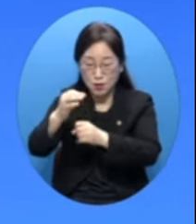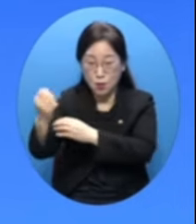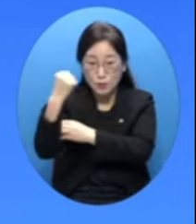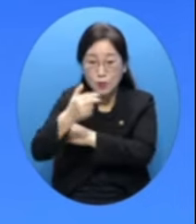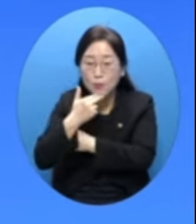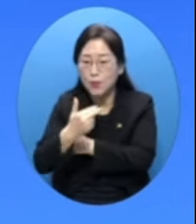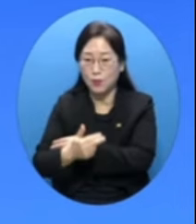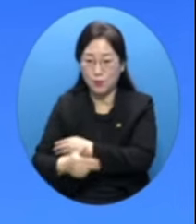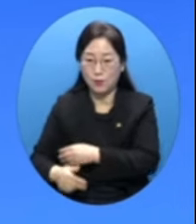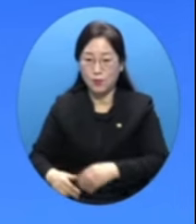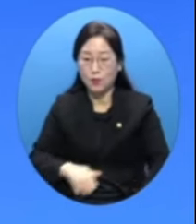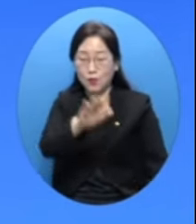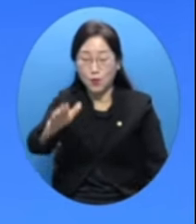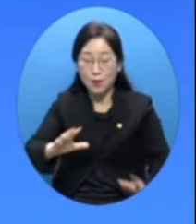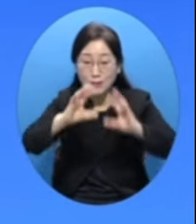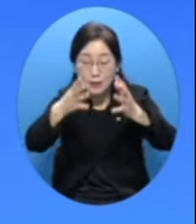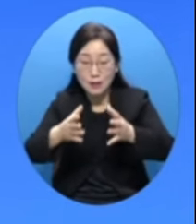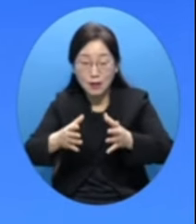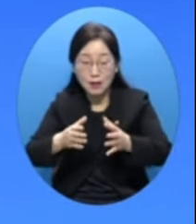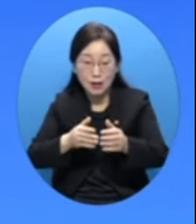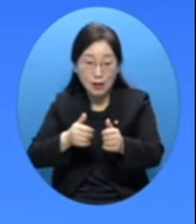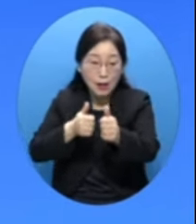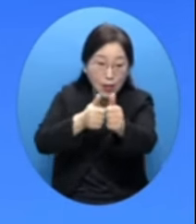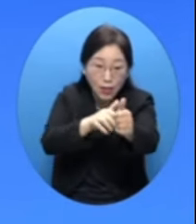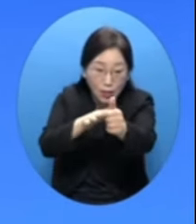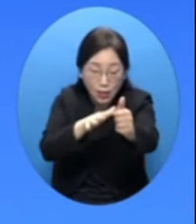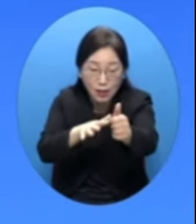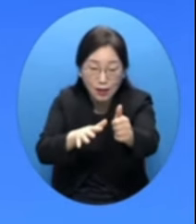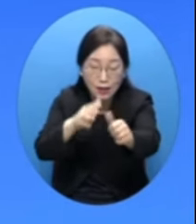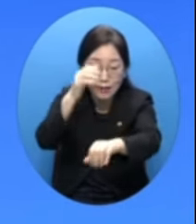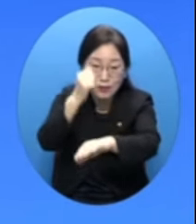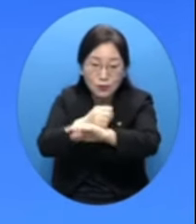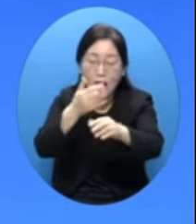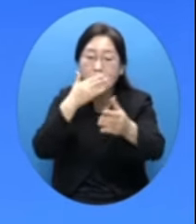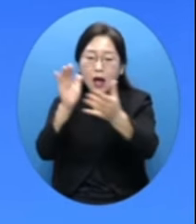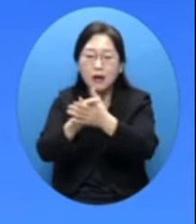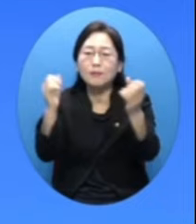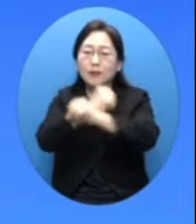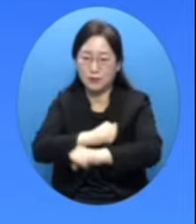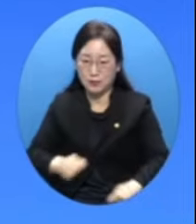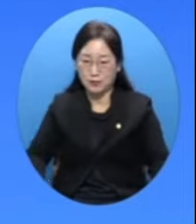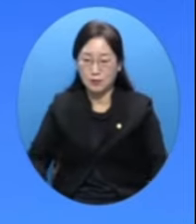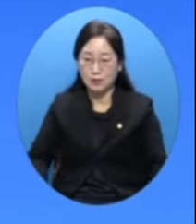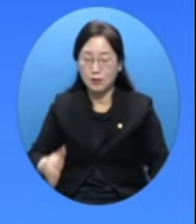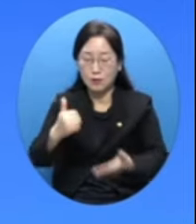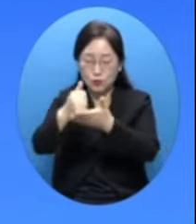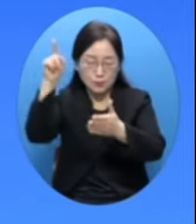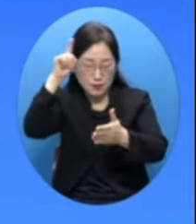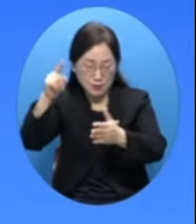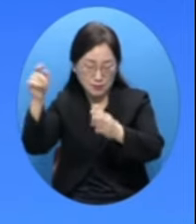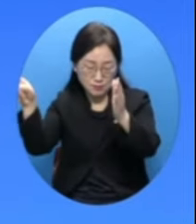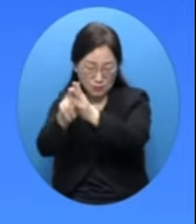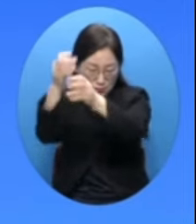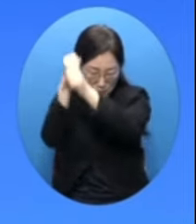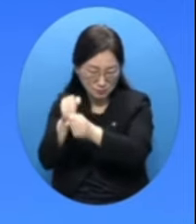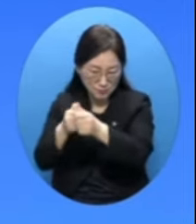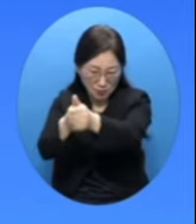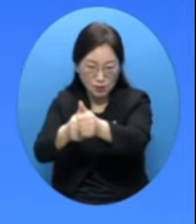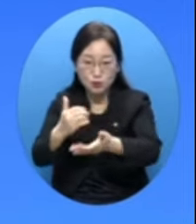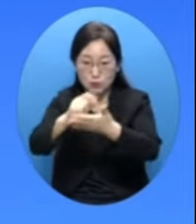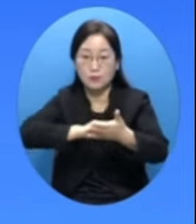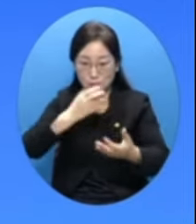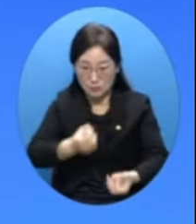것을 너무 의지하고 따라가다가는 여러분 스스로가 파멸의 길을 갈 수가 있습니다. 전폭적으로 주님만 믿고 의지하고 따라가는 여러분 모두 되기를 주님의